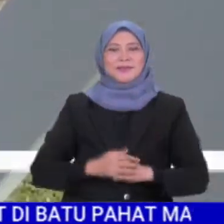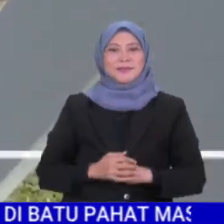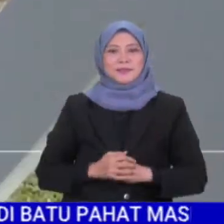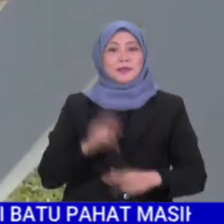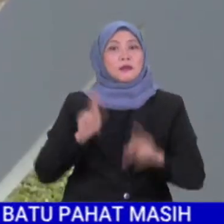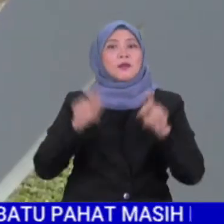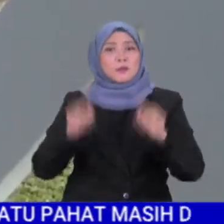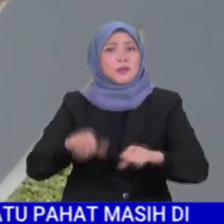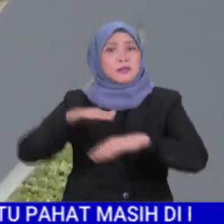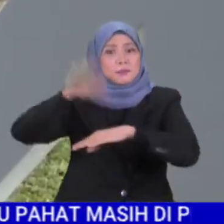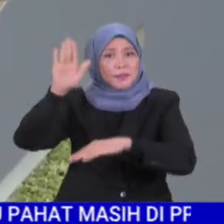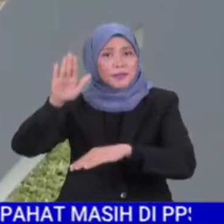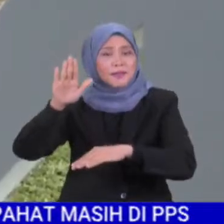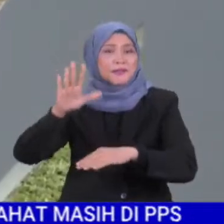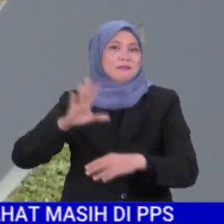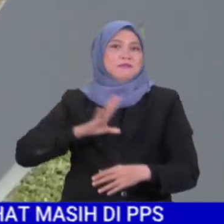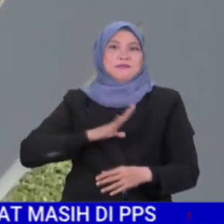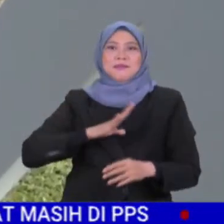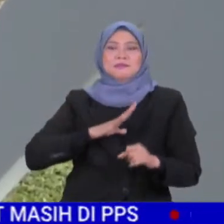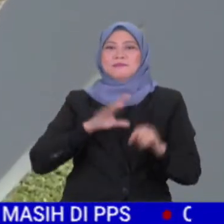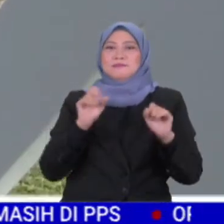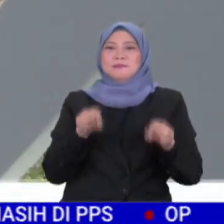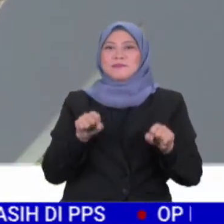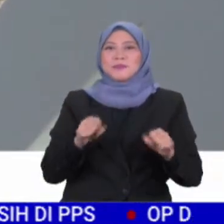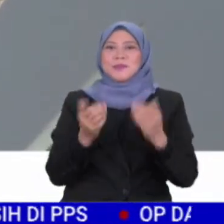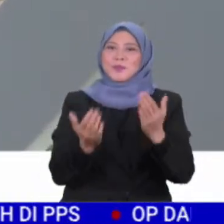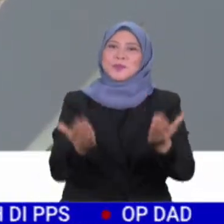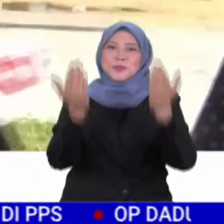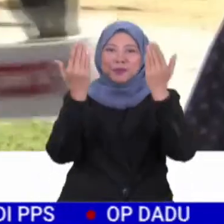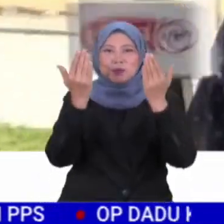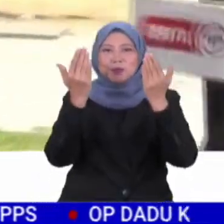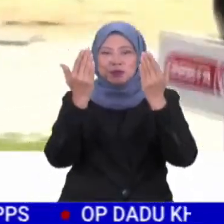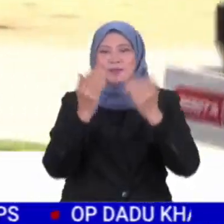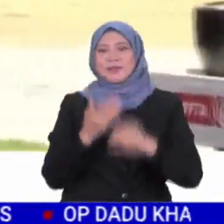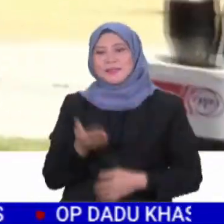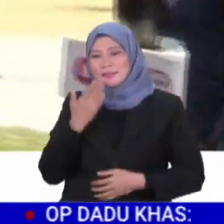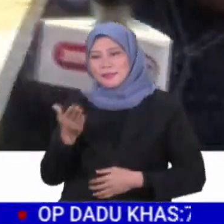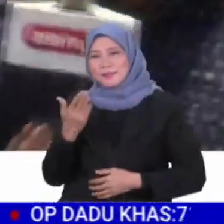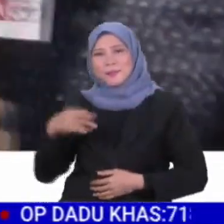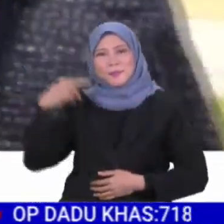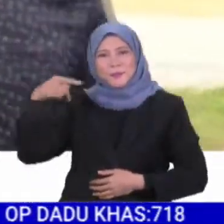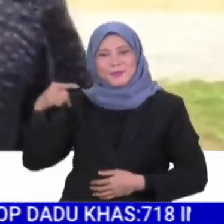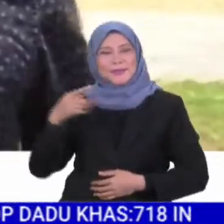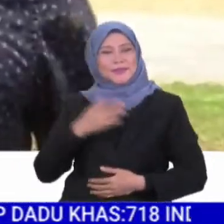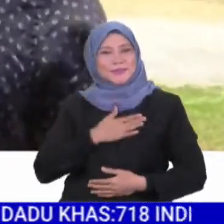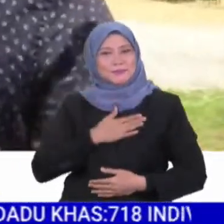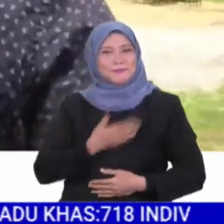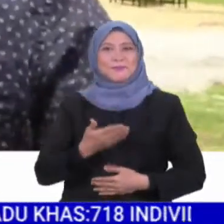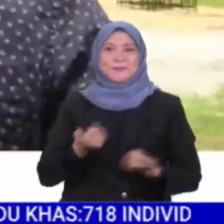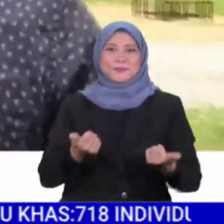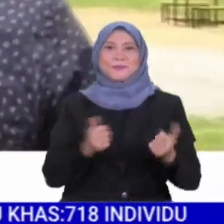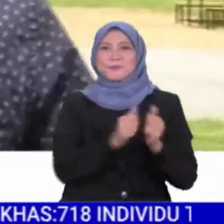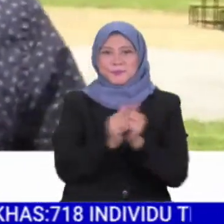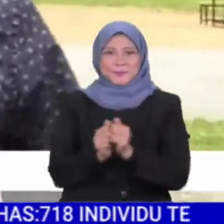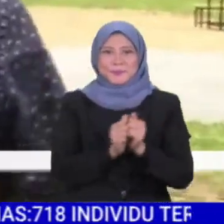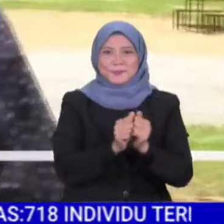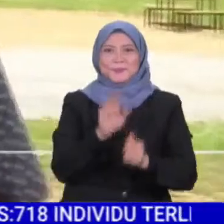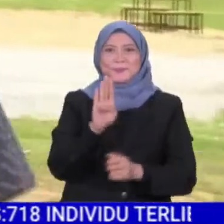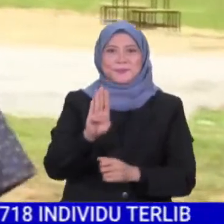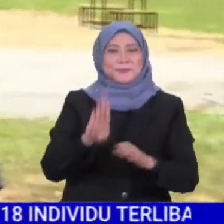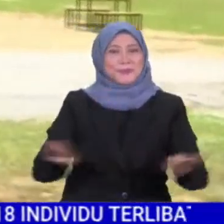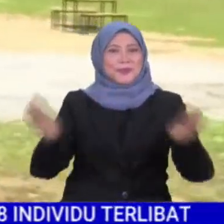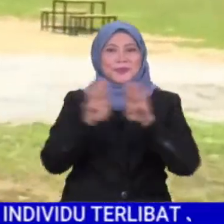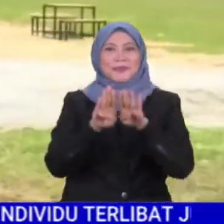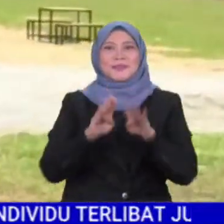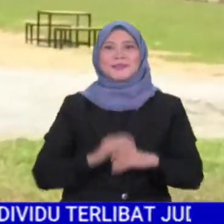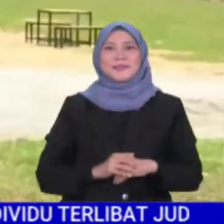Tapi kalau boleh lebih, kita amat bersyukurlah. Okey, terima kasih Puan kerana sudi bersama berita pada petang ini. Jadi